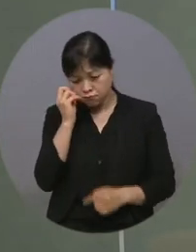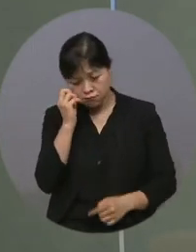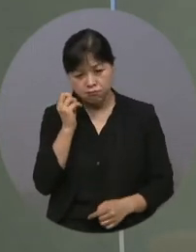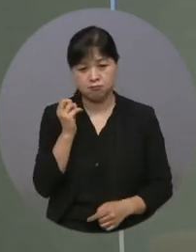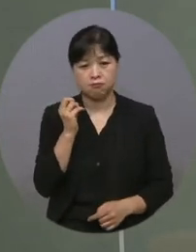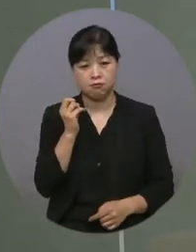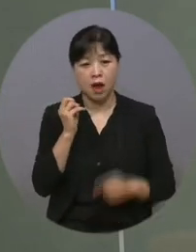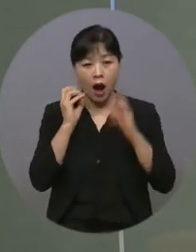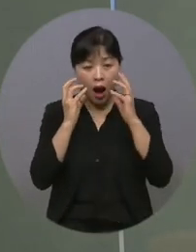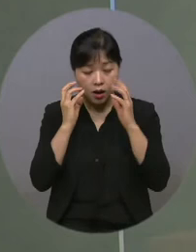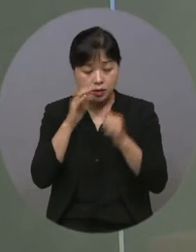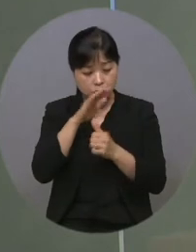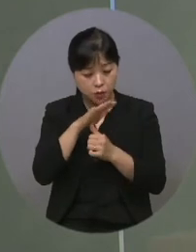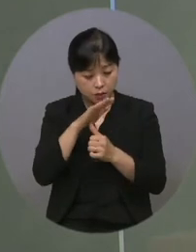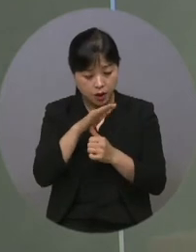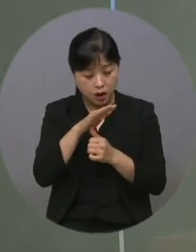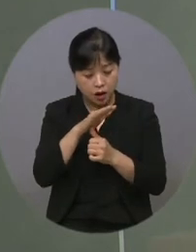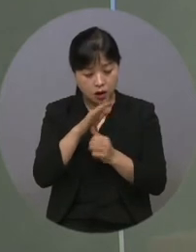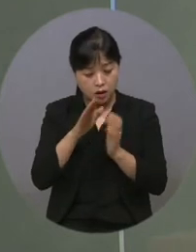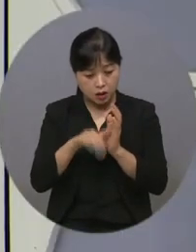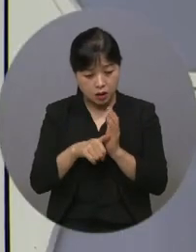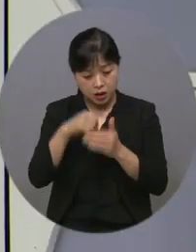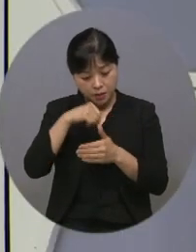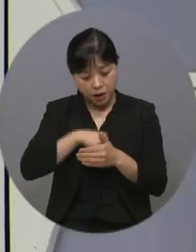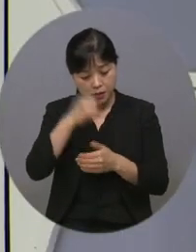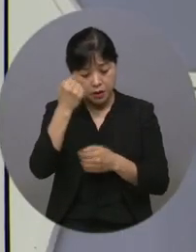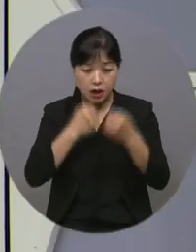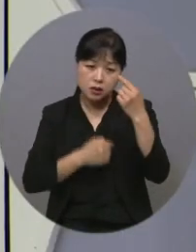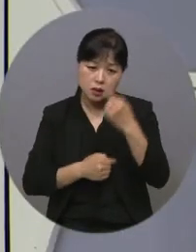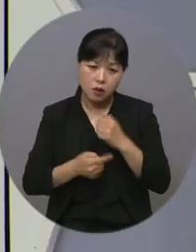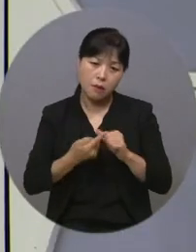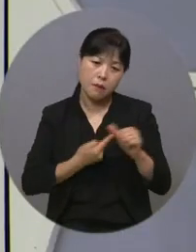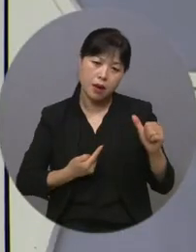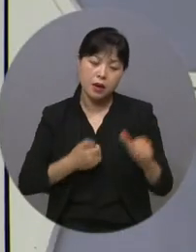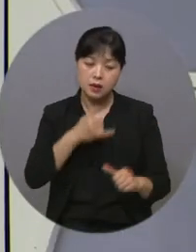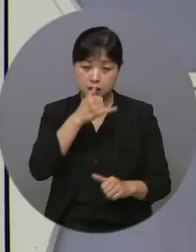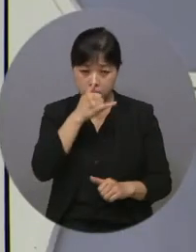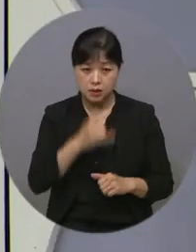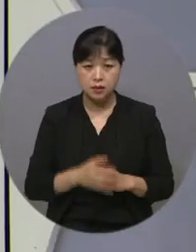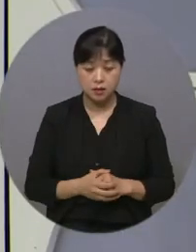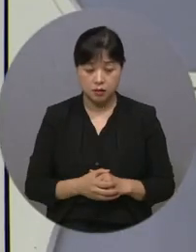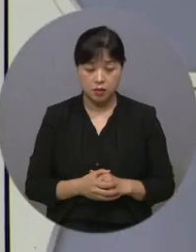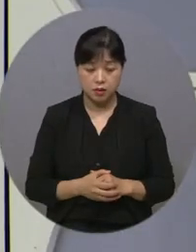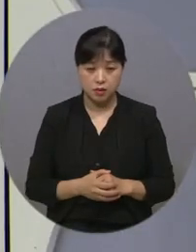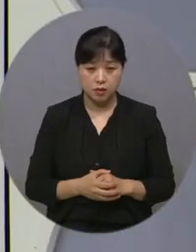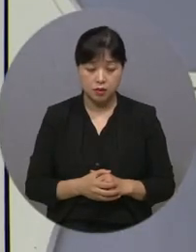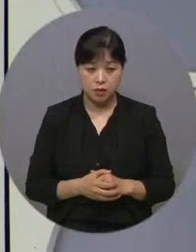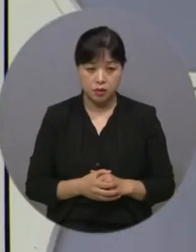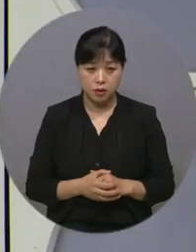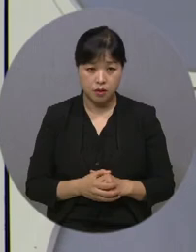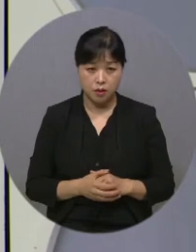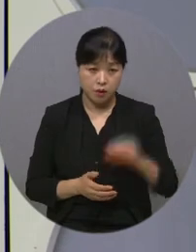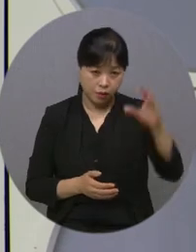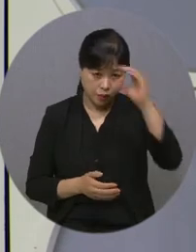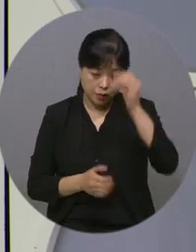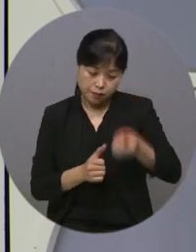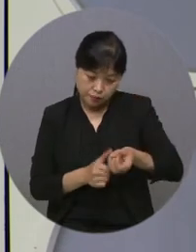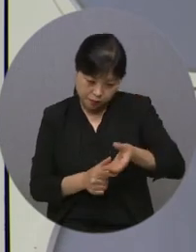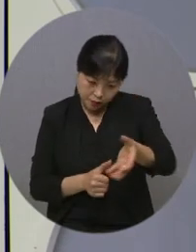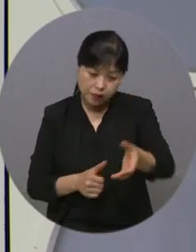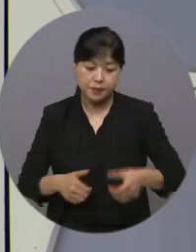그 어린이에게 마음을 상처를 준단 말이에요. 그렇죠. 그래서 이제 모범을 보여라 하는 얘기가 자꾸 나오는데 네.